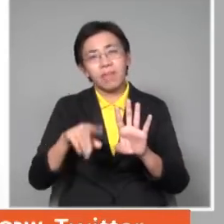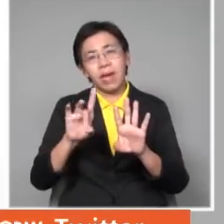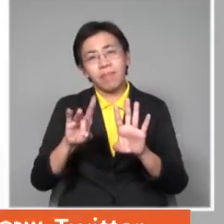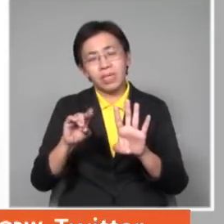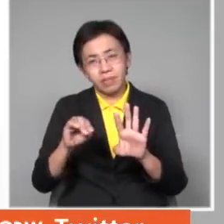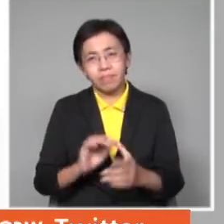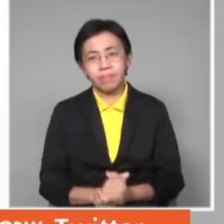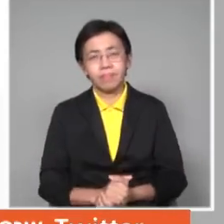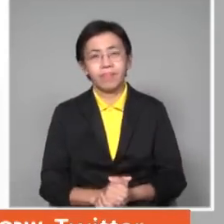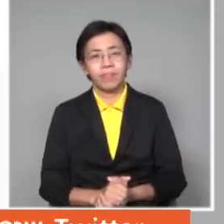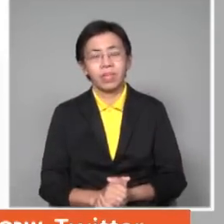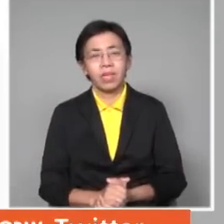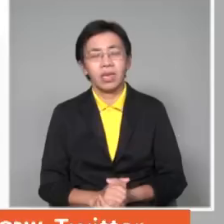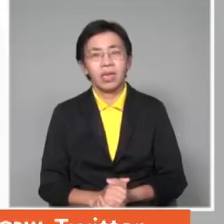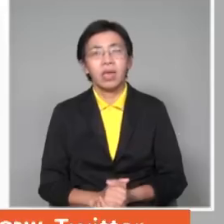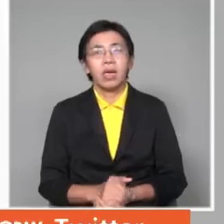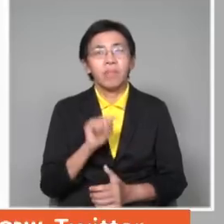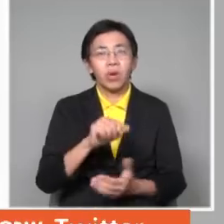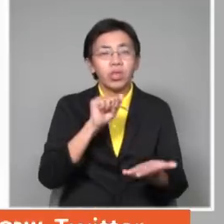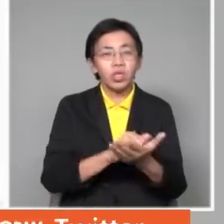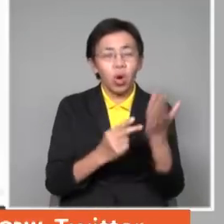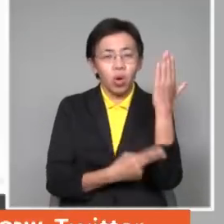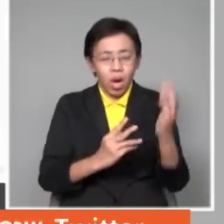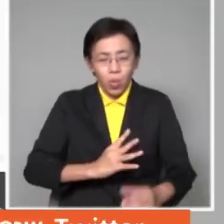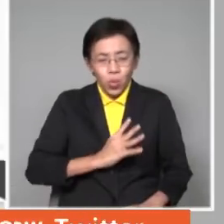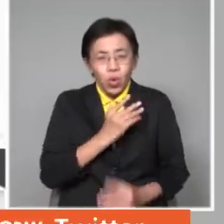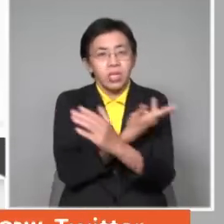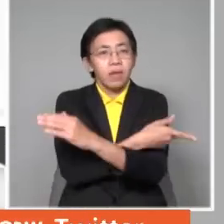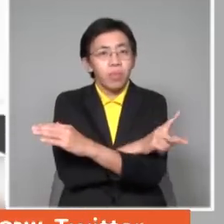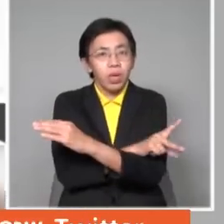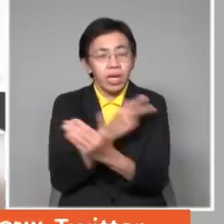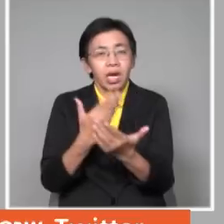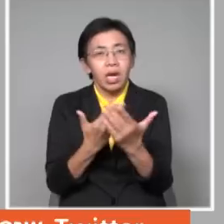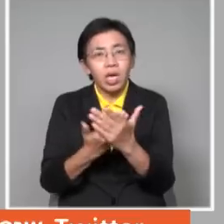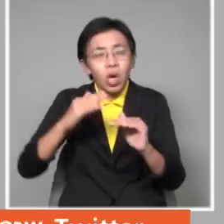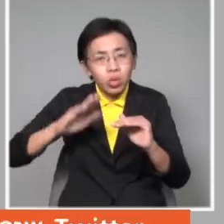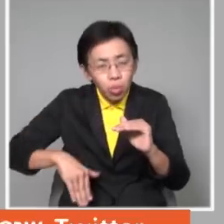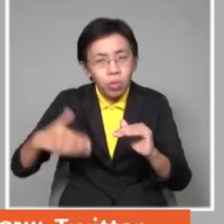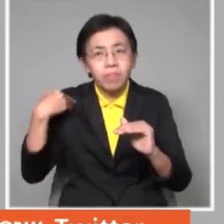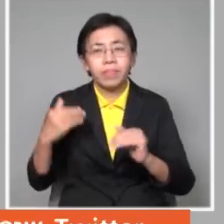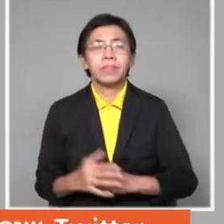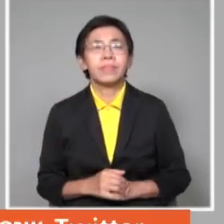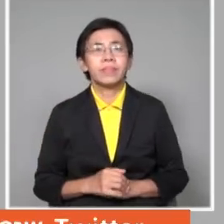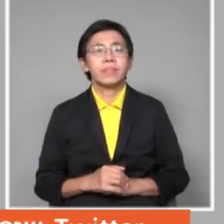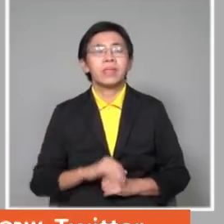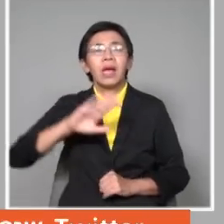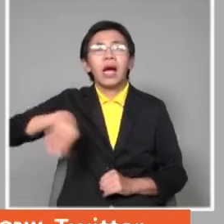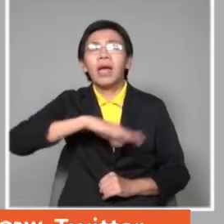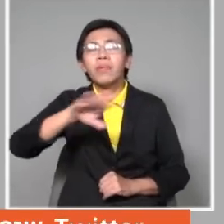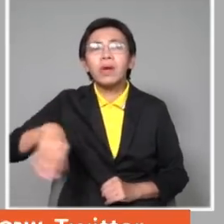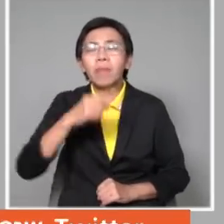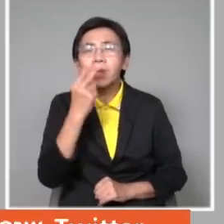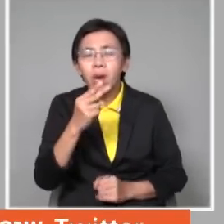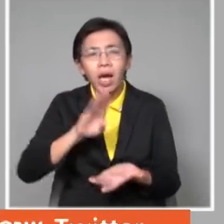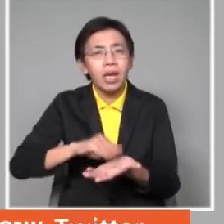4,080 บาทอีกท่านนึงไปจองโรงแรมหรูที่ภูเก็ตค่ะก็ได้ราคาที่ถูกลงมานะคะเดี๋ยวเราไปดูกันหน่อยค่ะ